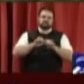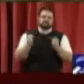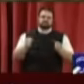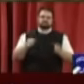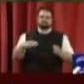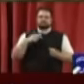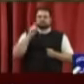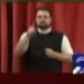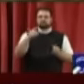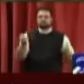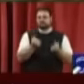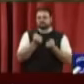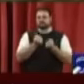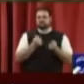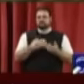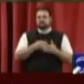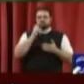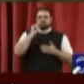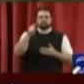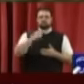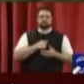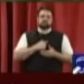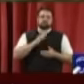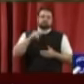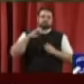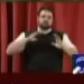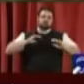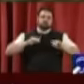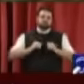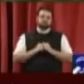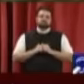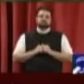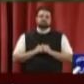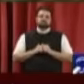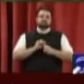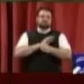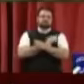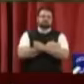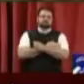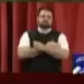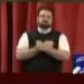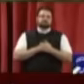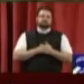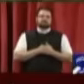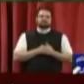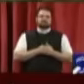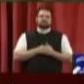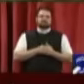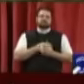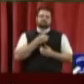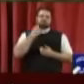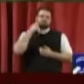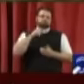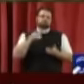Dar pentru că ăla s-ar putea să aibă și el un îngeraș sau un sine mai puternic și zic, știi, nu te duci azi pe acolo, du-te pe dincolo.